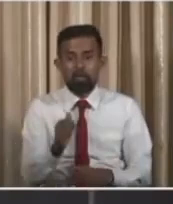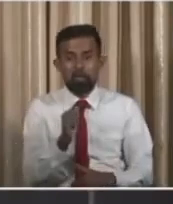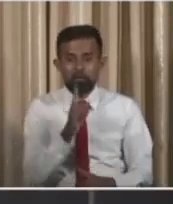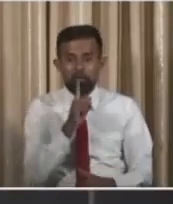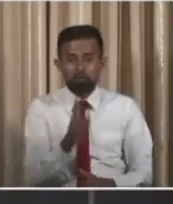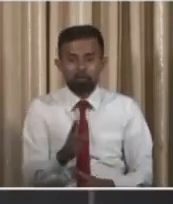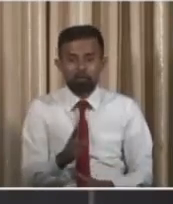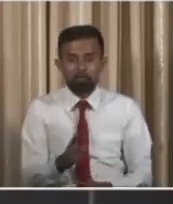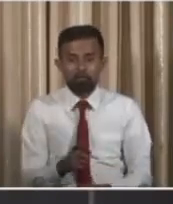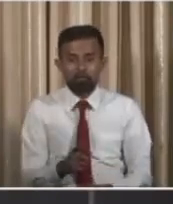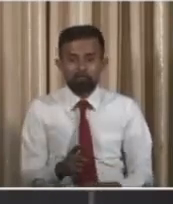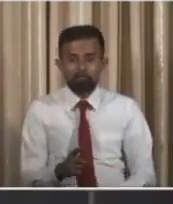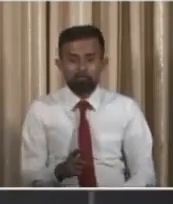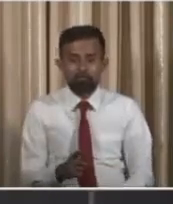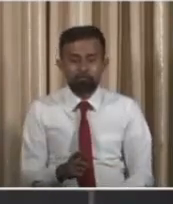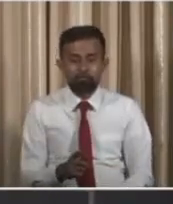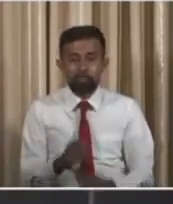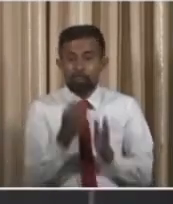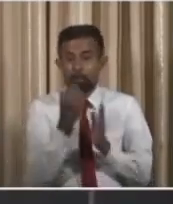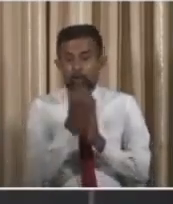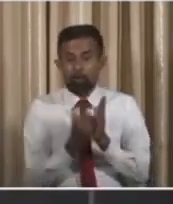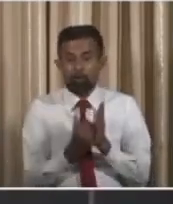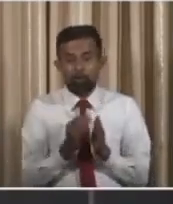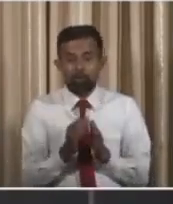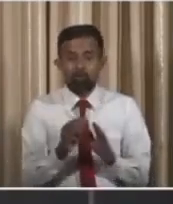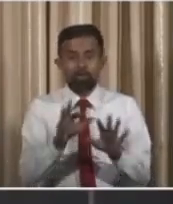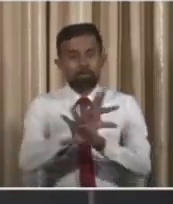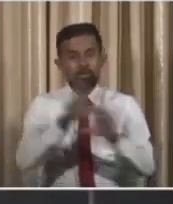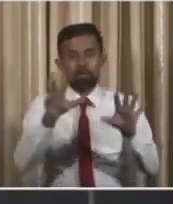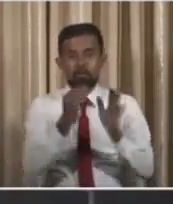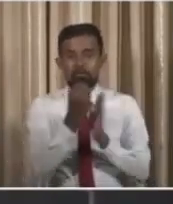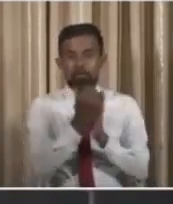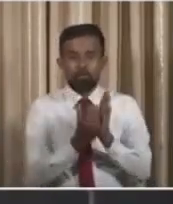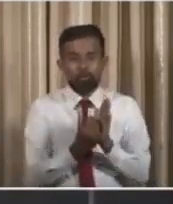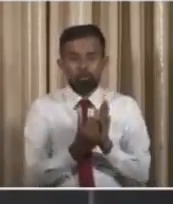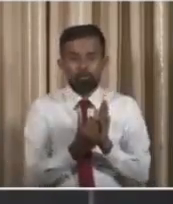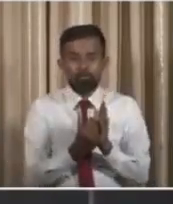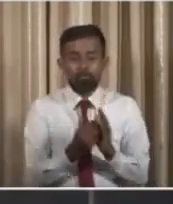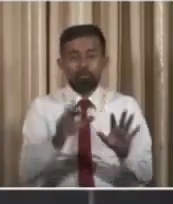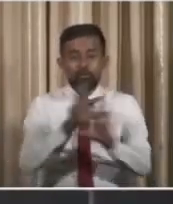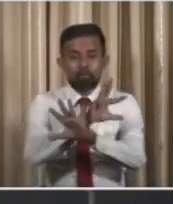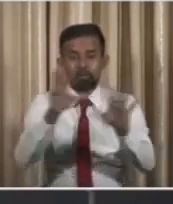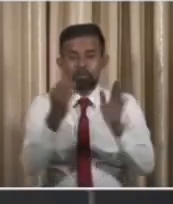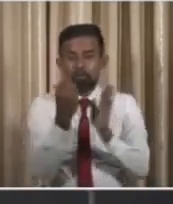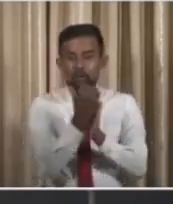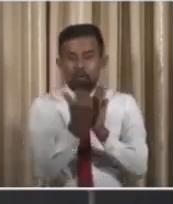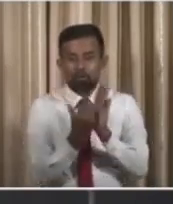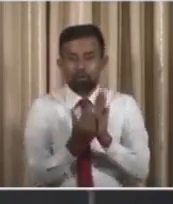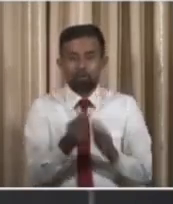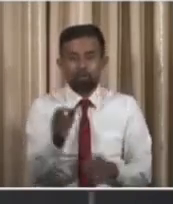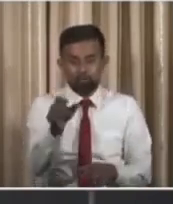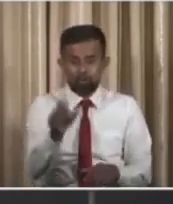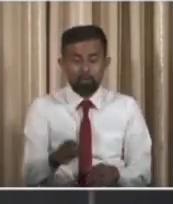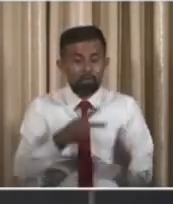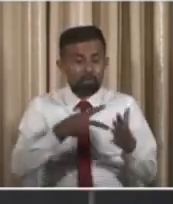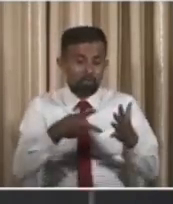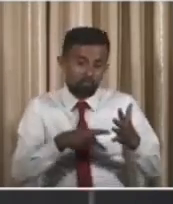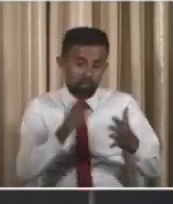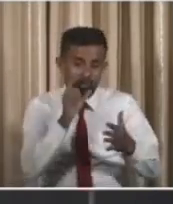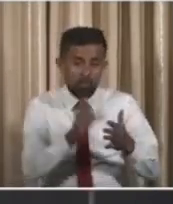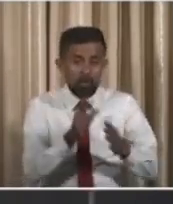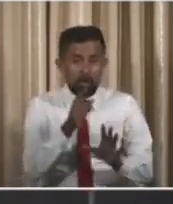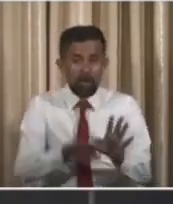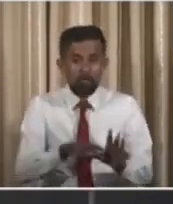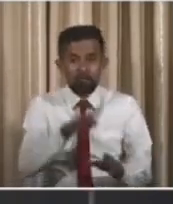කියන්නම්? එතකොට විවස්ථාව තිබුණේ 19 වෙනි විවස්ථාව. 19 වෙනි විවස්ථාවේ ඔබතුමා කියවලා බලන්න